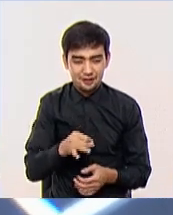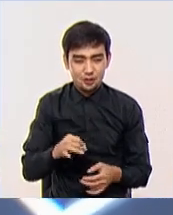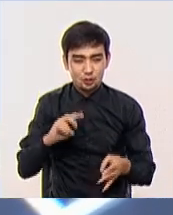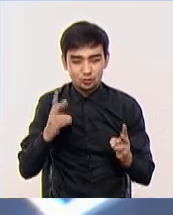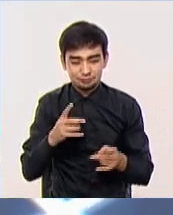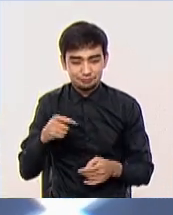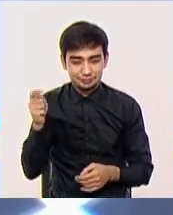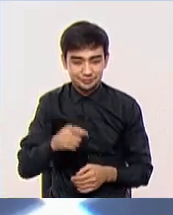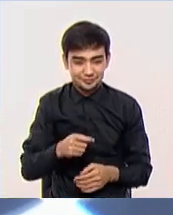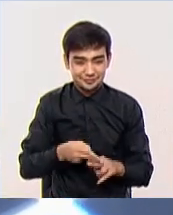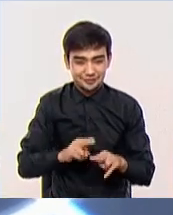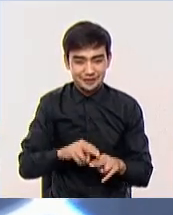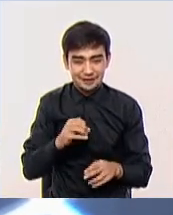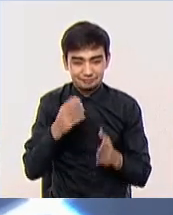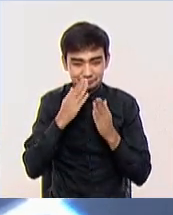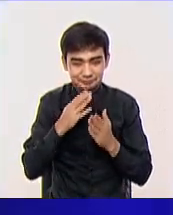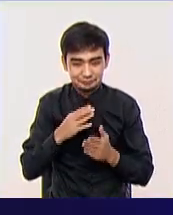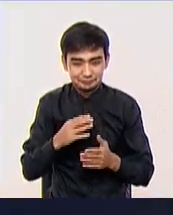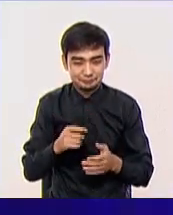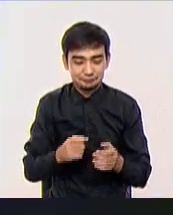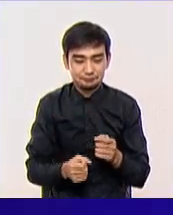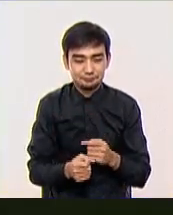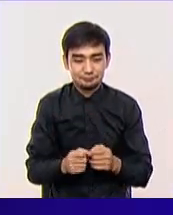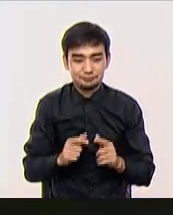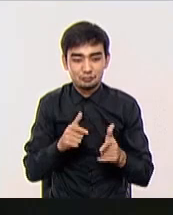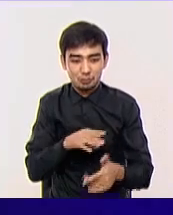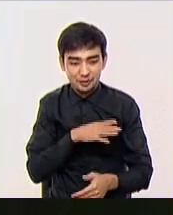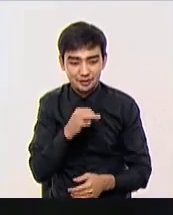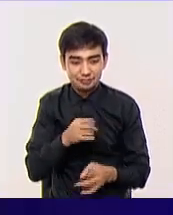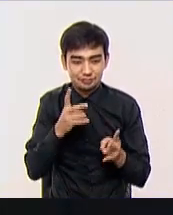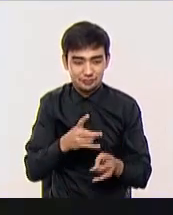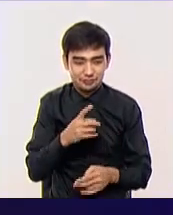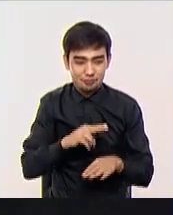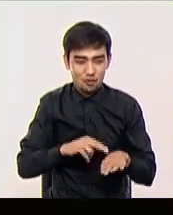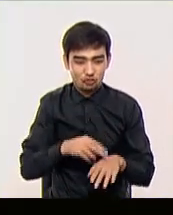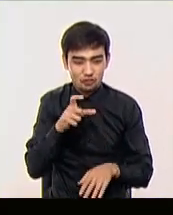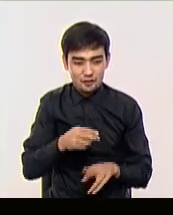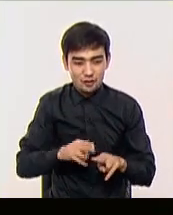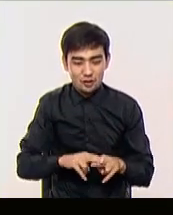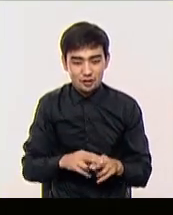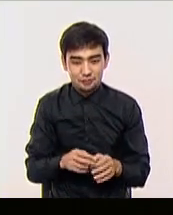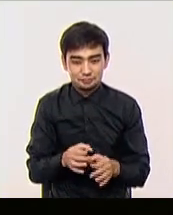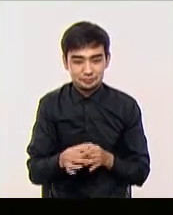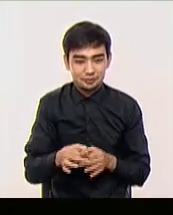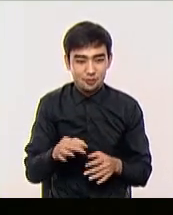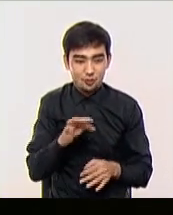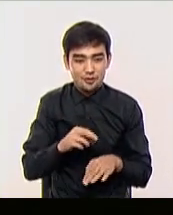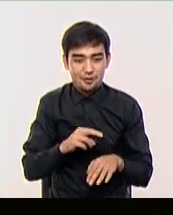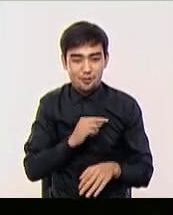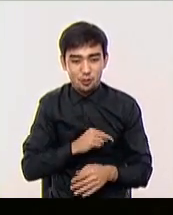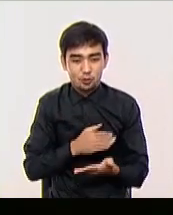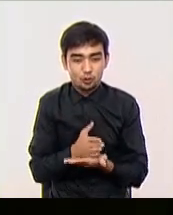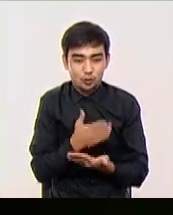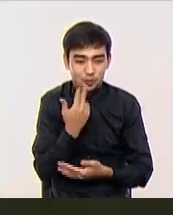приехал из Дании и принял ислам. Среди пострадавших офицер полиции, находившийся при неисполнении